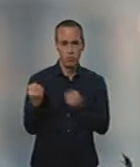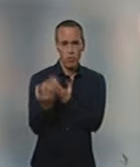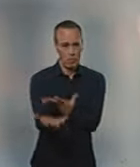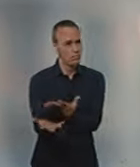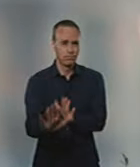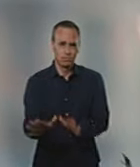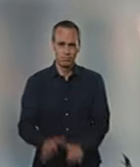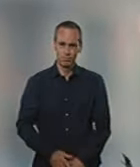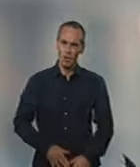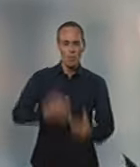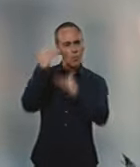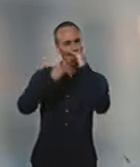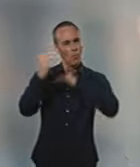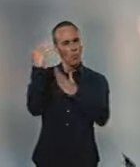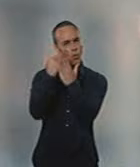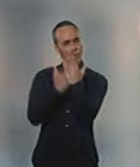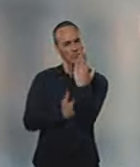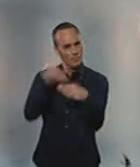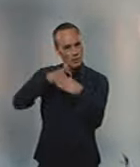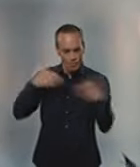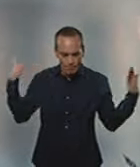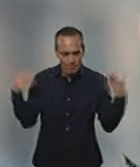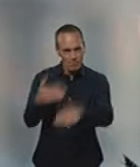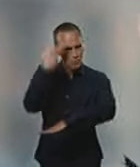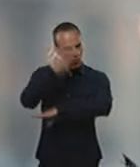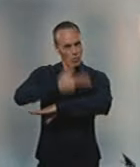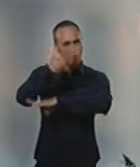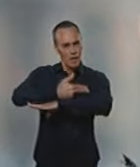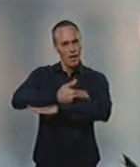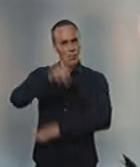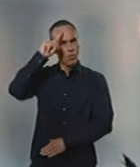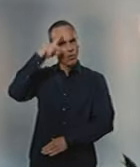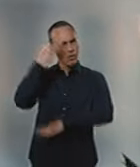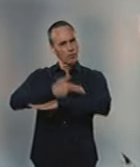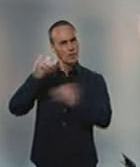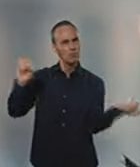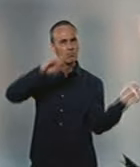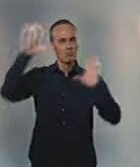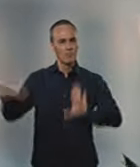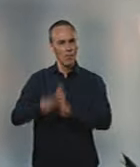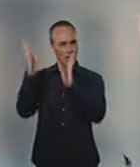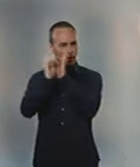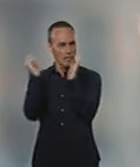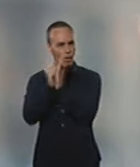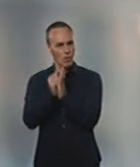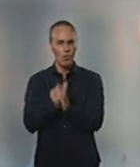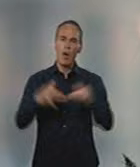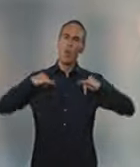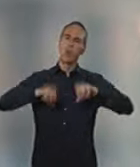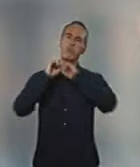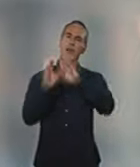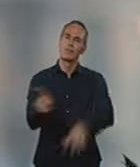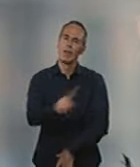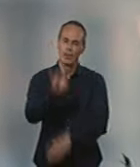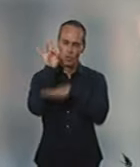frontières au centre de mon projet c'est parce que les frontières expriment ce refus du laisser faire